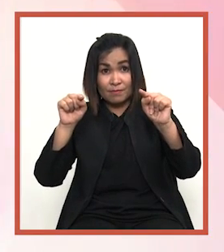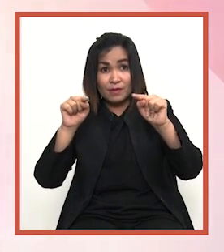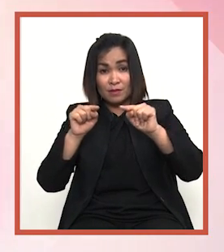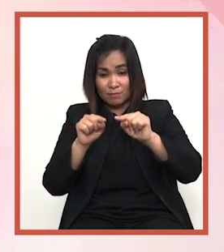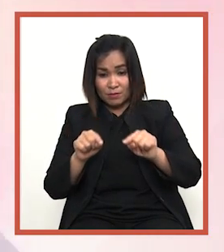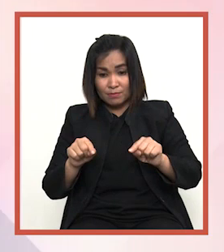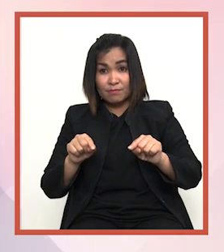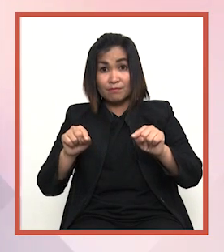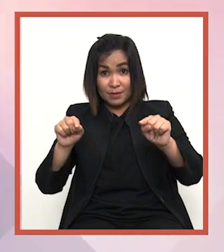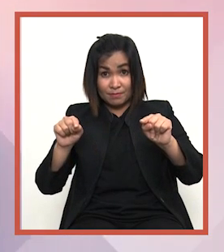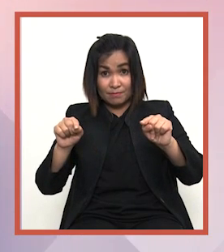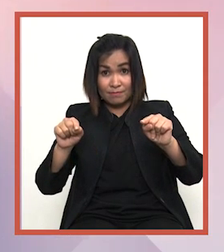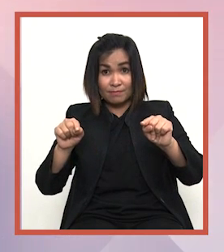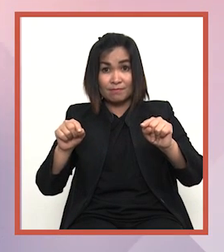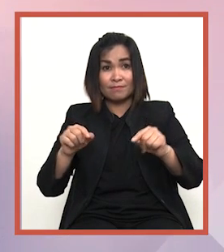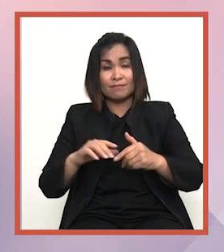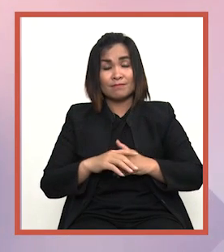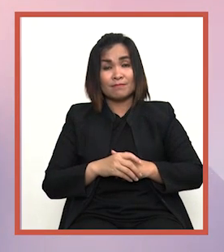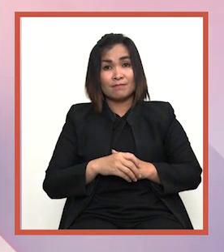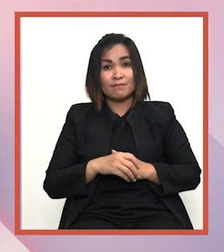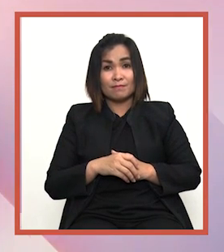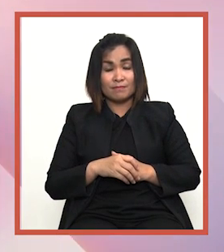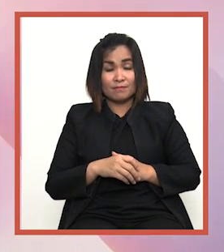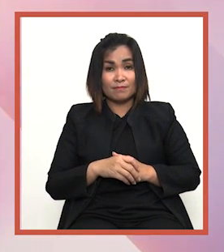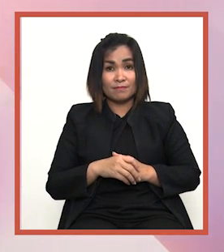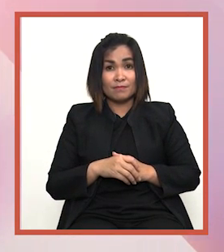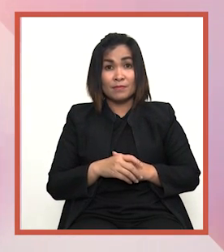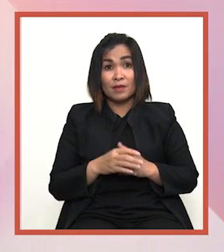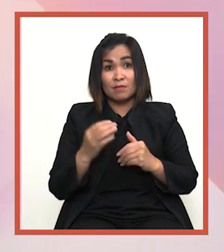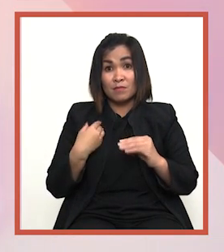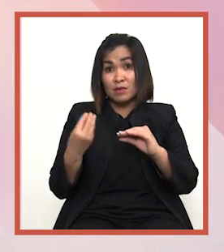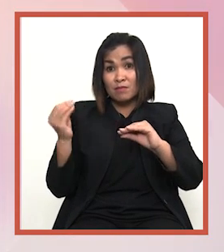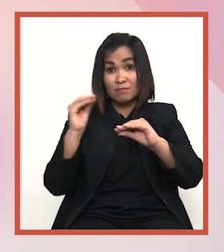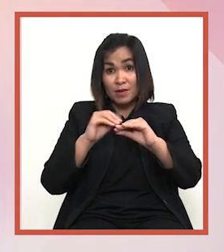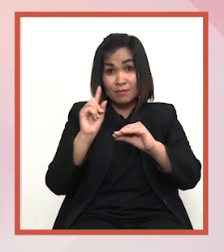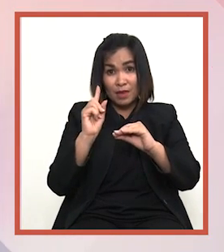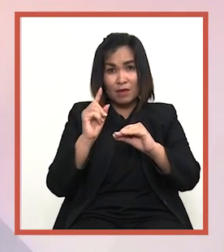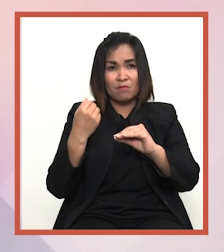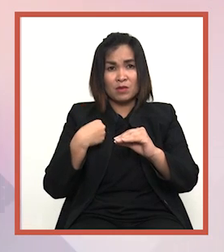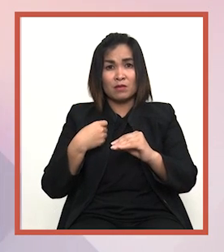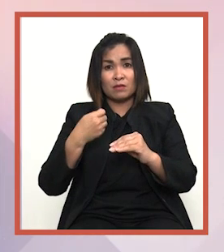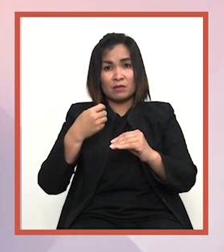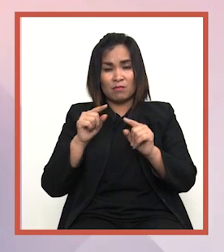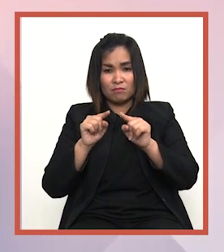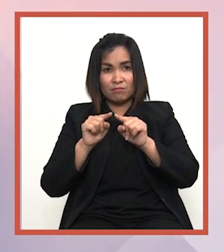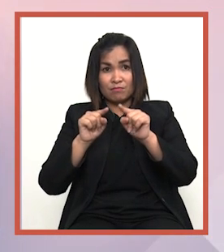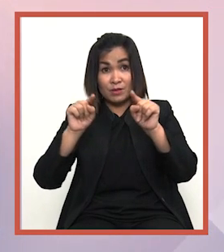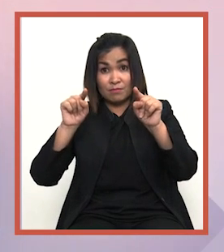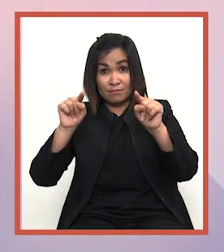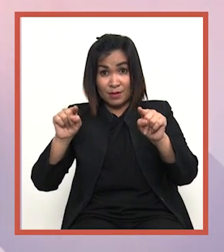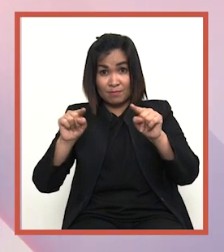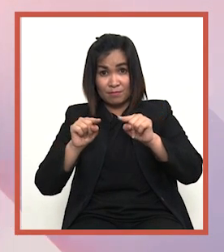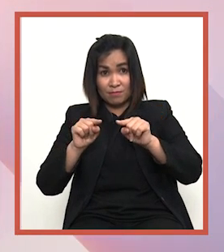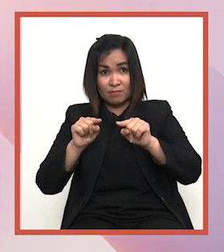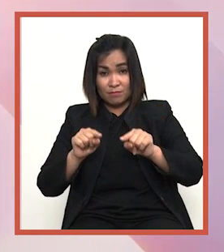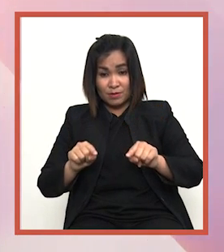ลักษณะจะเหมือนกับ3ทางแล้วก็ทางเดียวนะครับแต่ว่าที่เพิ่มขึ้นมานะครับก็คือขีดนะครับในของ ในแต่ละมุมต่างๆนะครับครบทั้ง